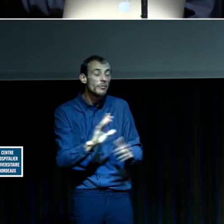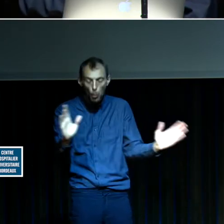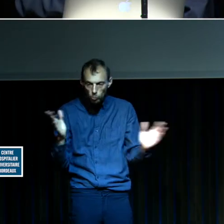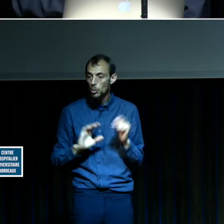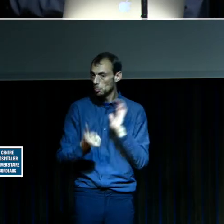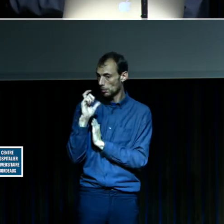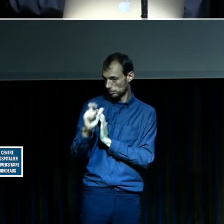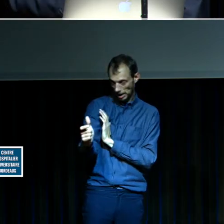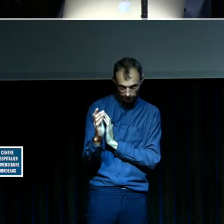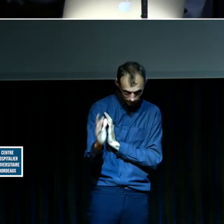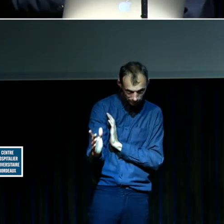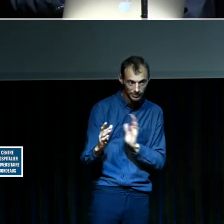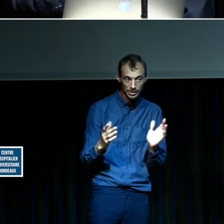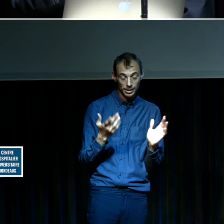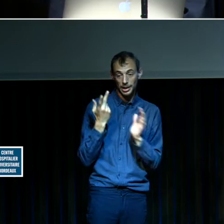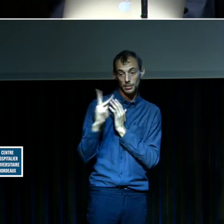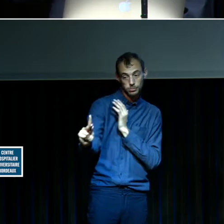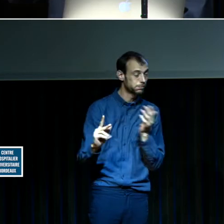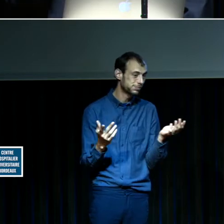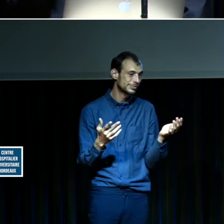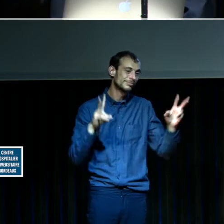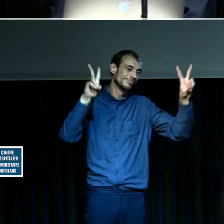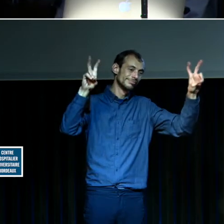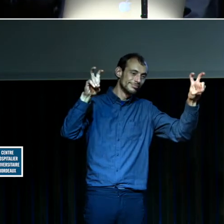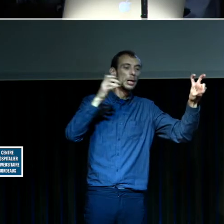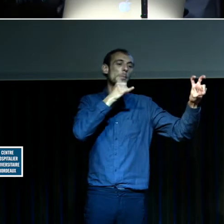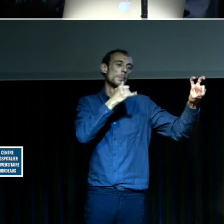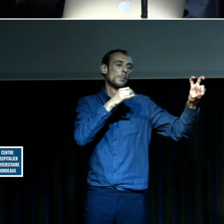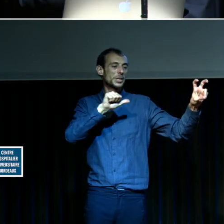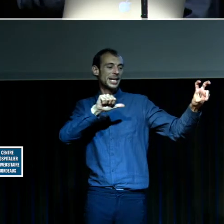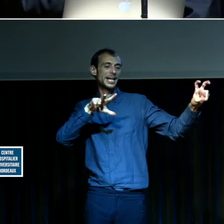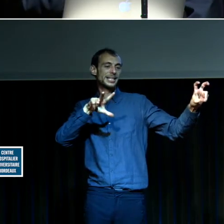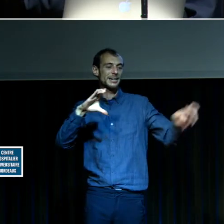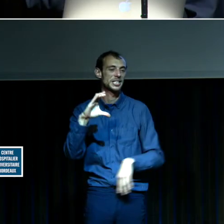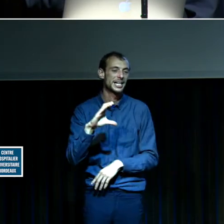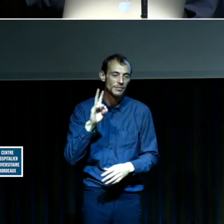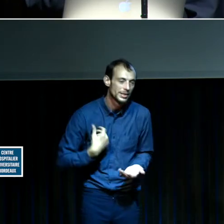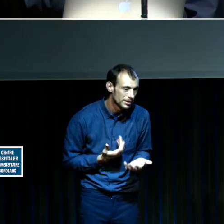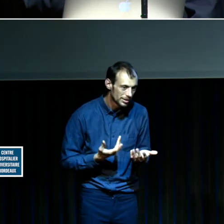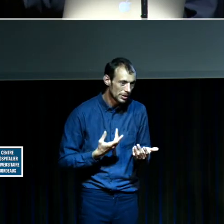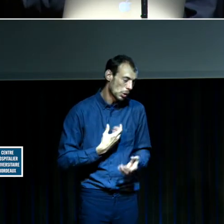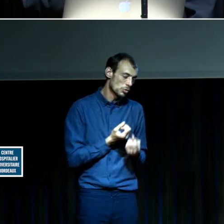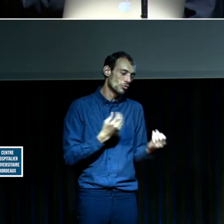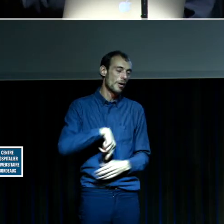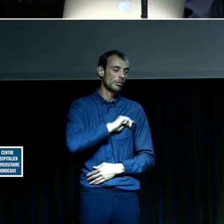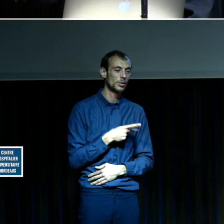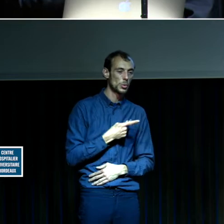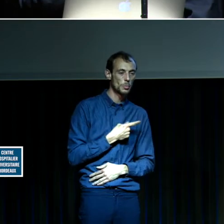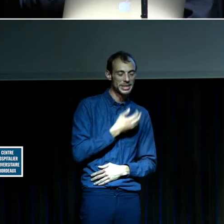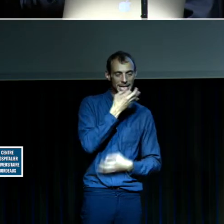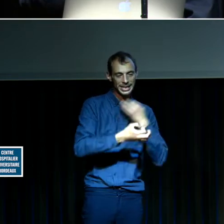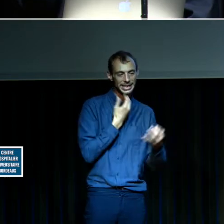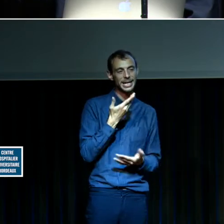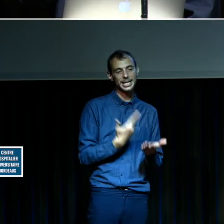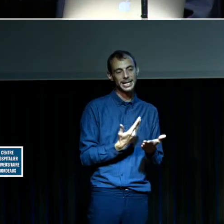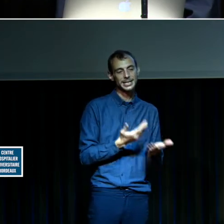présenter son petit AVC. Mais il n'y a jamais de petit AVC. C'est parfois un terme qu'on utilise, nous, à tort. Et souvent, ce que l'on veut